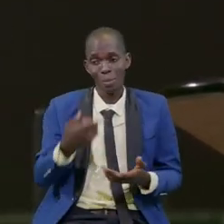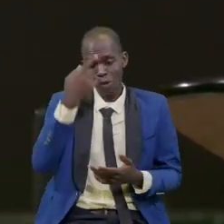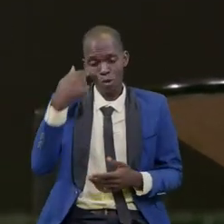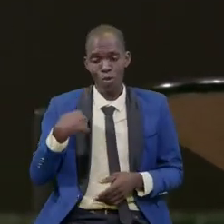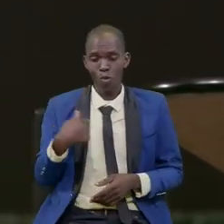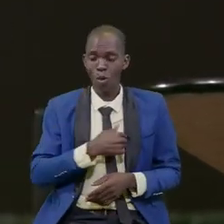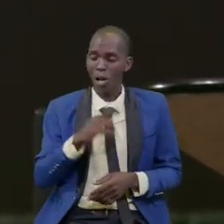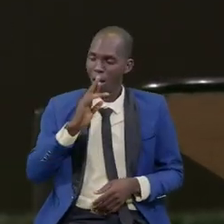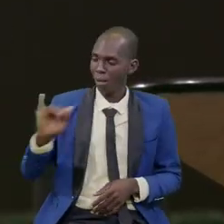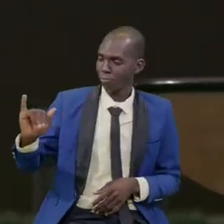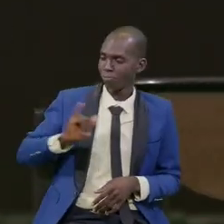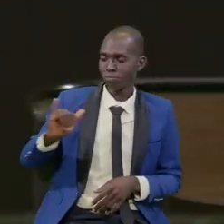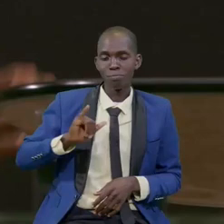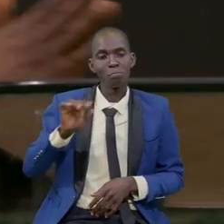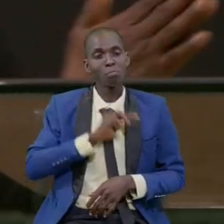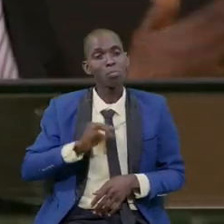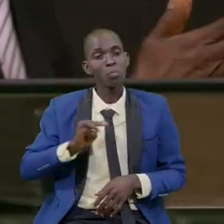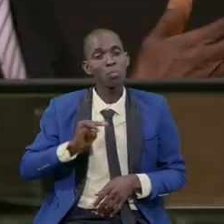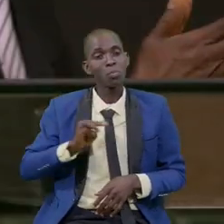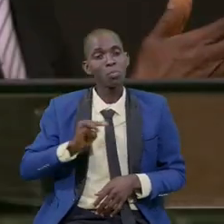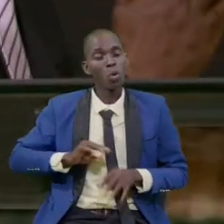de la même famille,